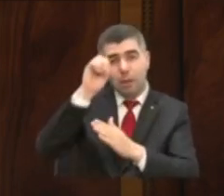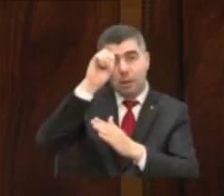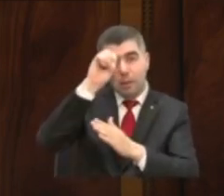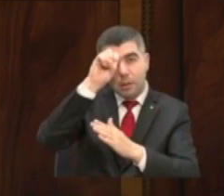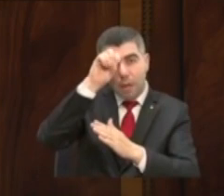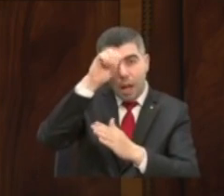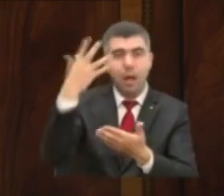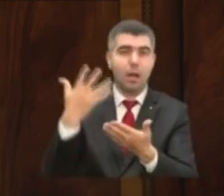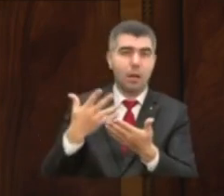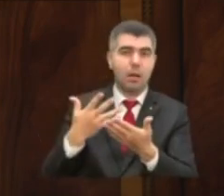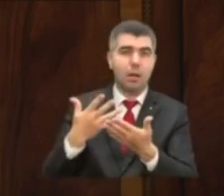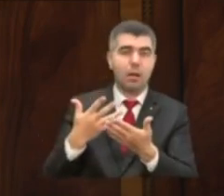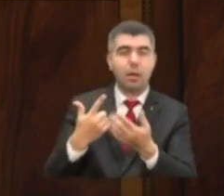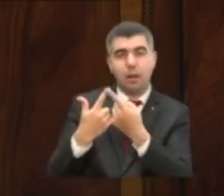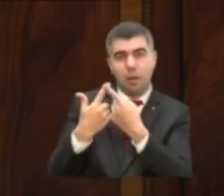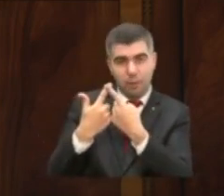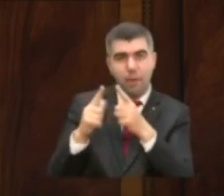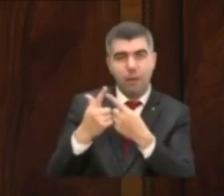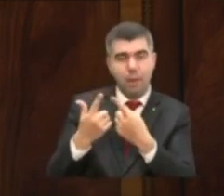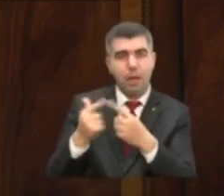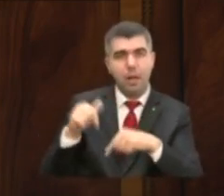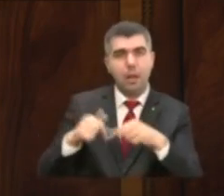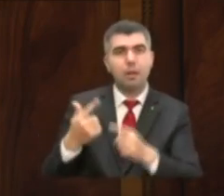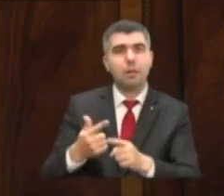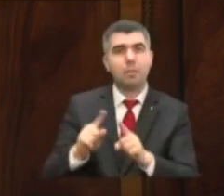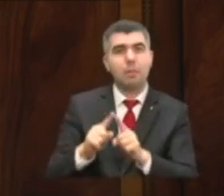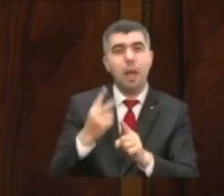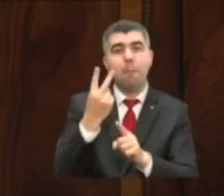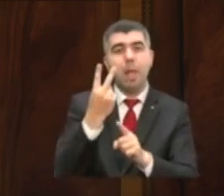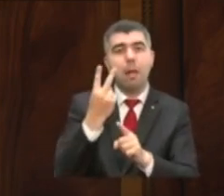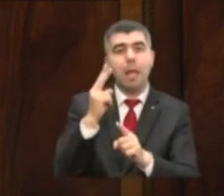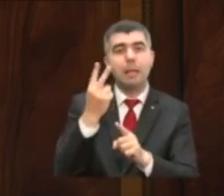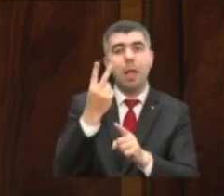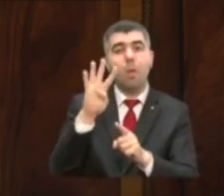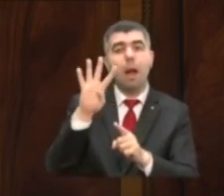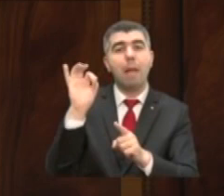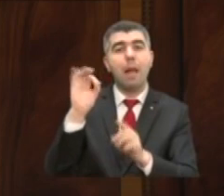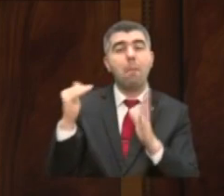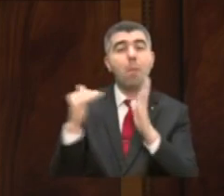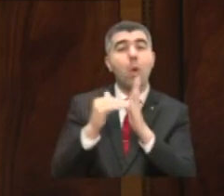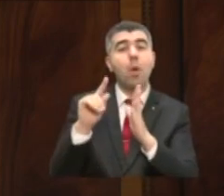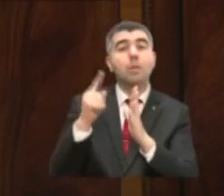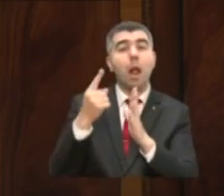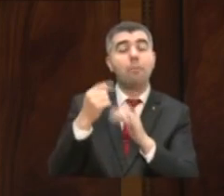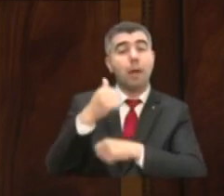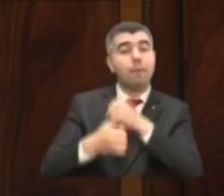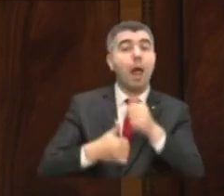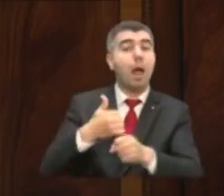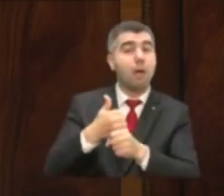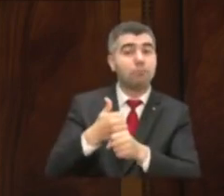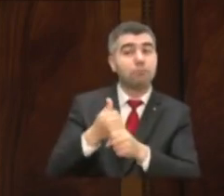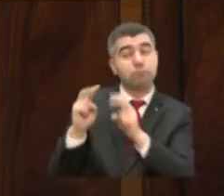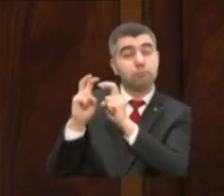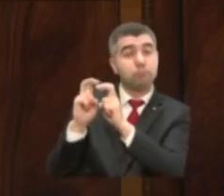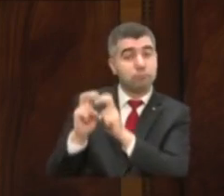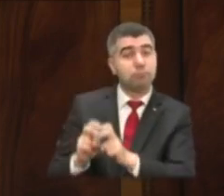واستهلاك واقتصاد في الاستثمار في الطاقة مما يفوت 240 مليون درهم سنويا، واقتصاد في الطاقة